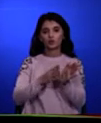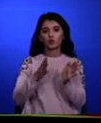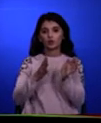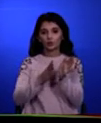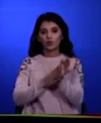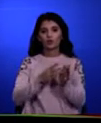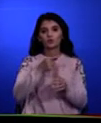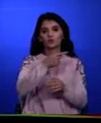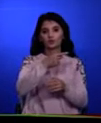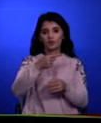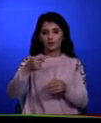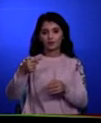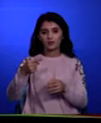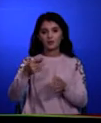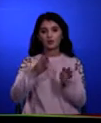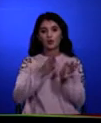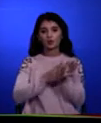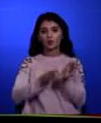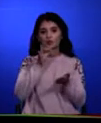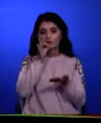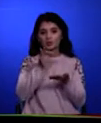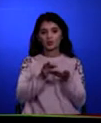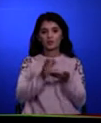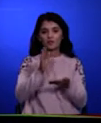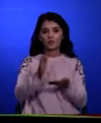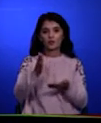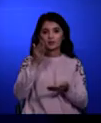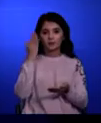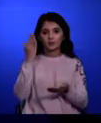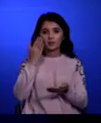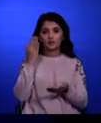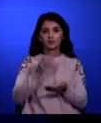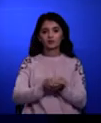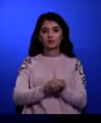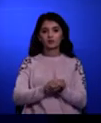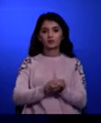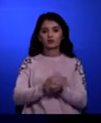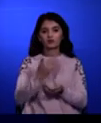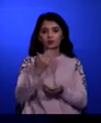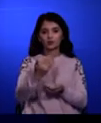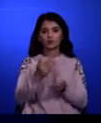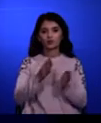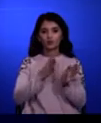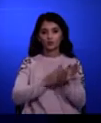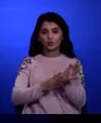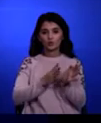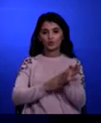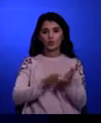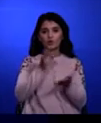ning ayirmasi 90. Barakalla. Ana endi shu 90